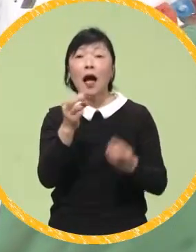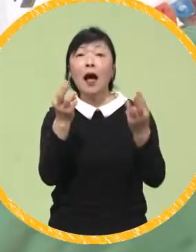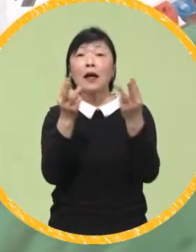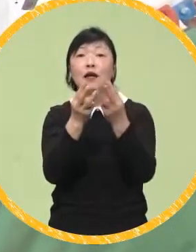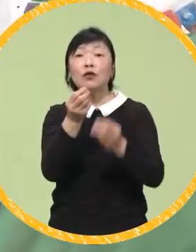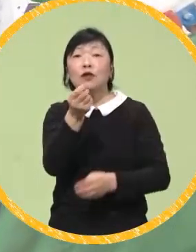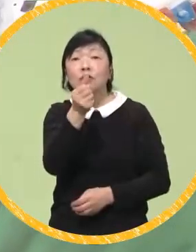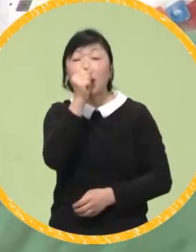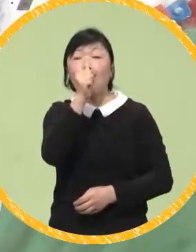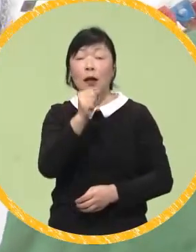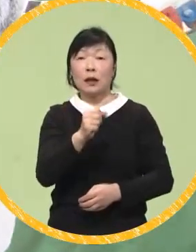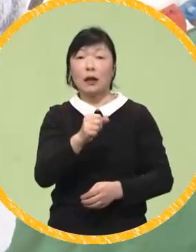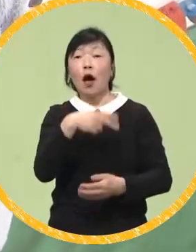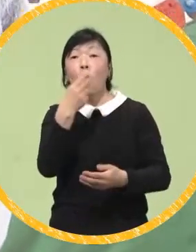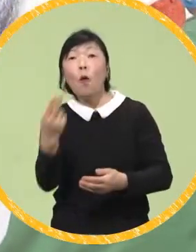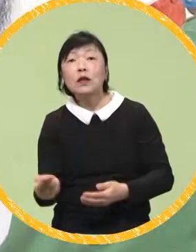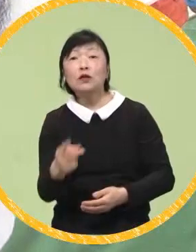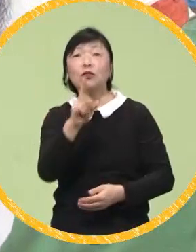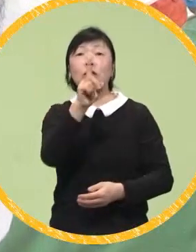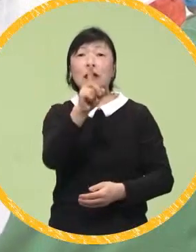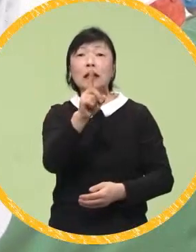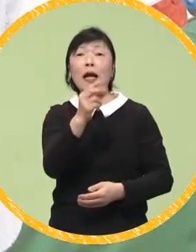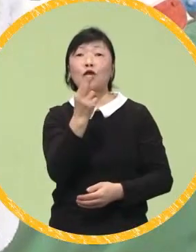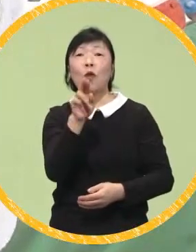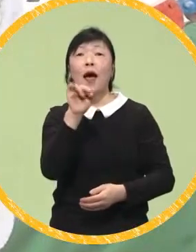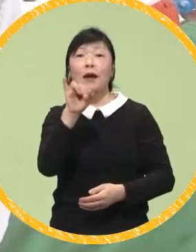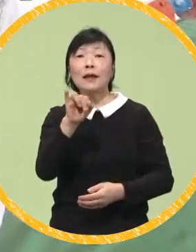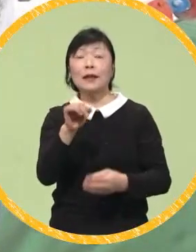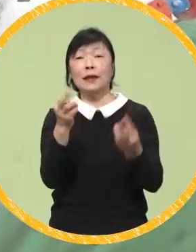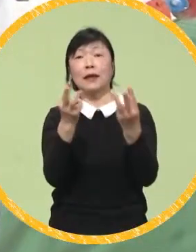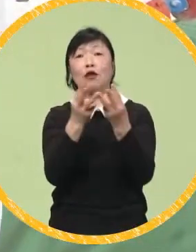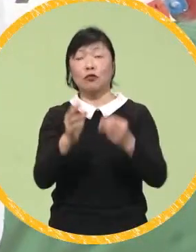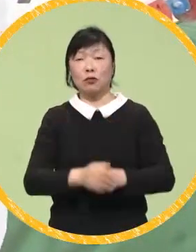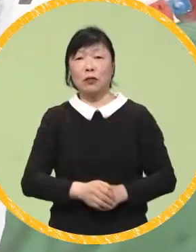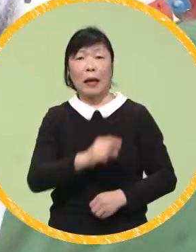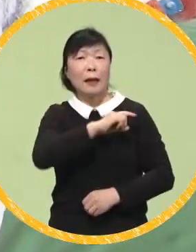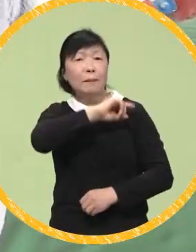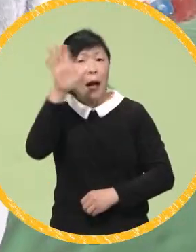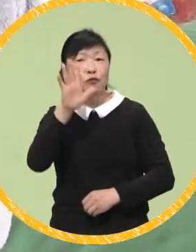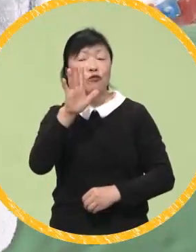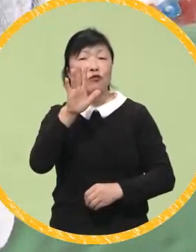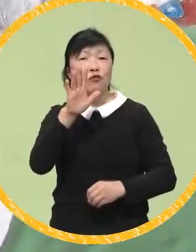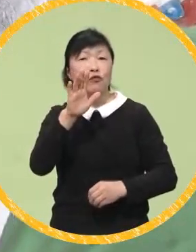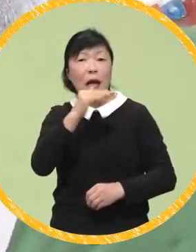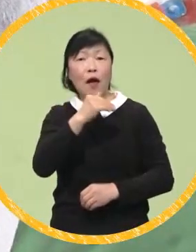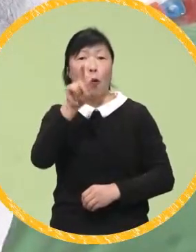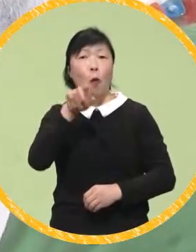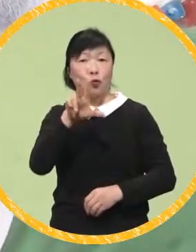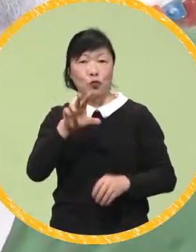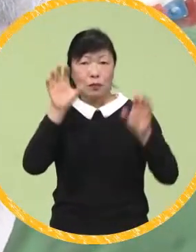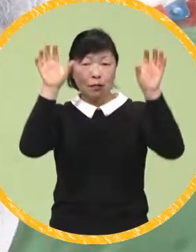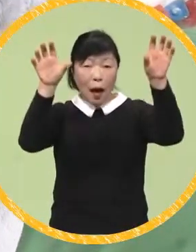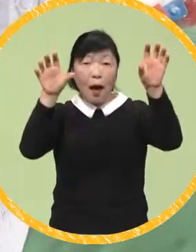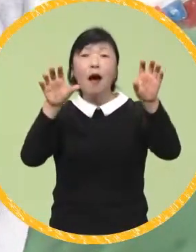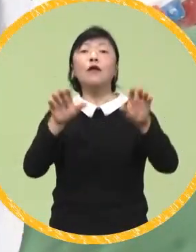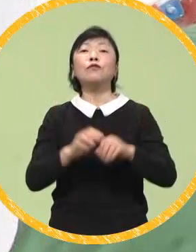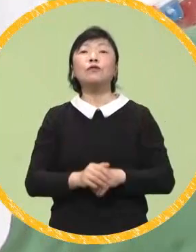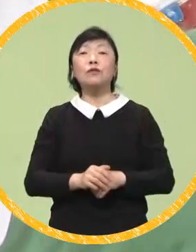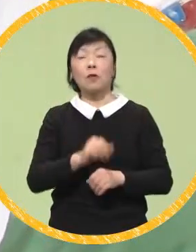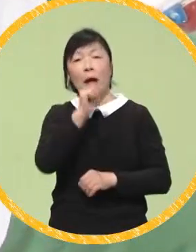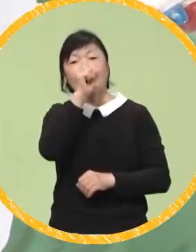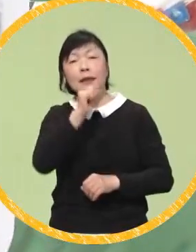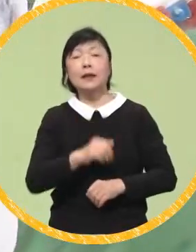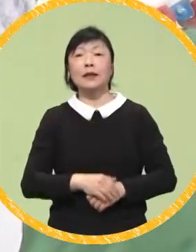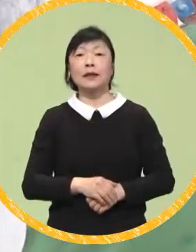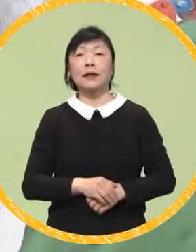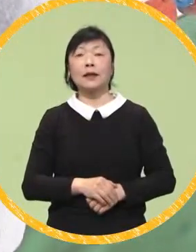トライってカウントされるんですよそのトライ数が少ないほうが一発で登り切るのが一番そういう競技なんだ